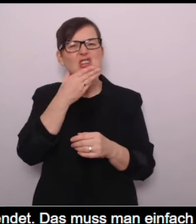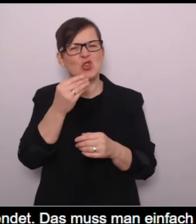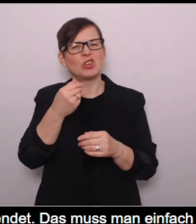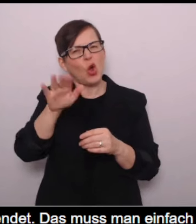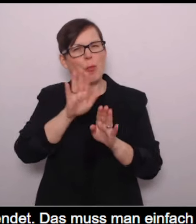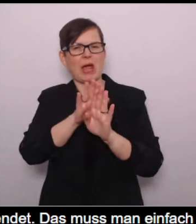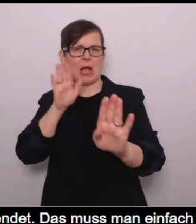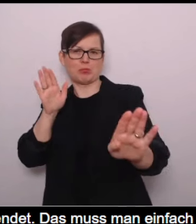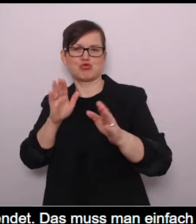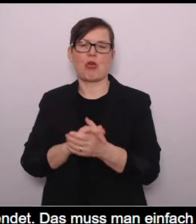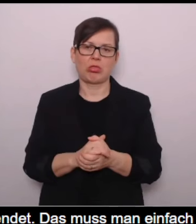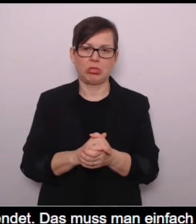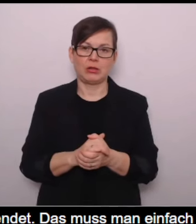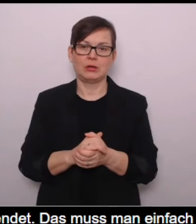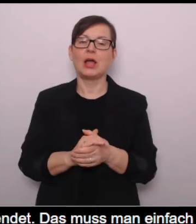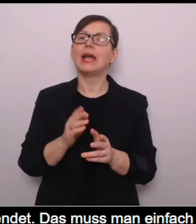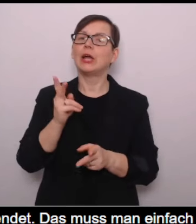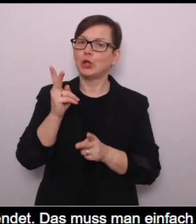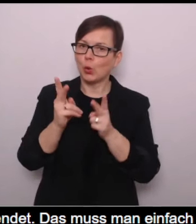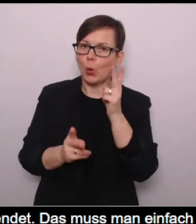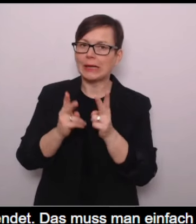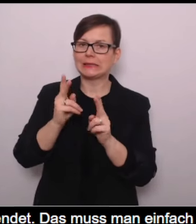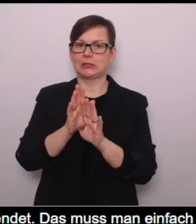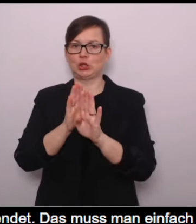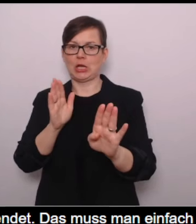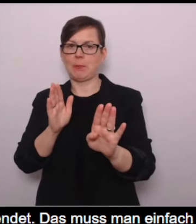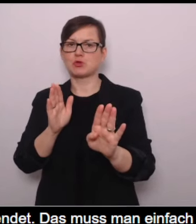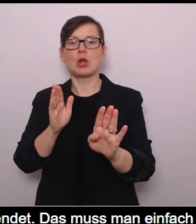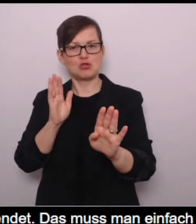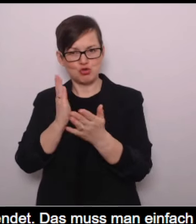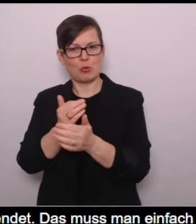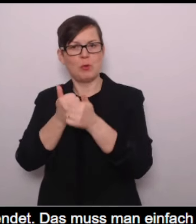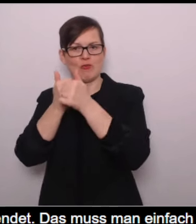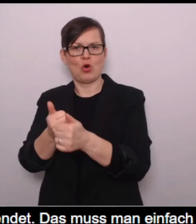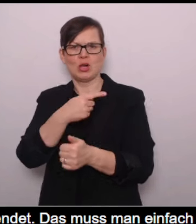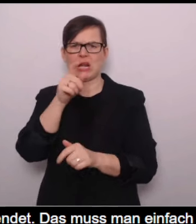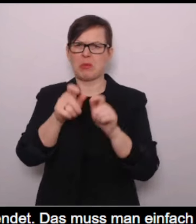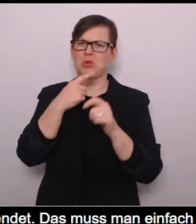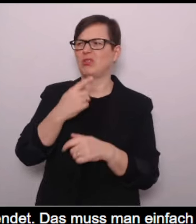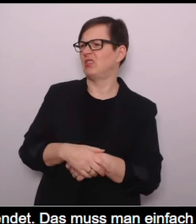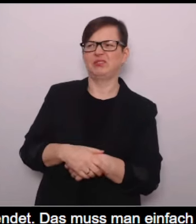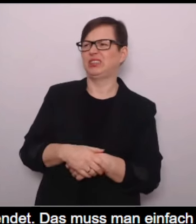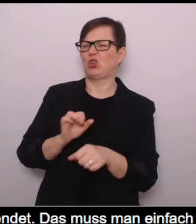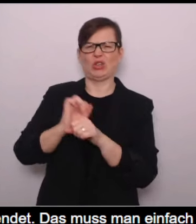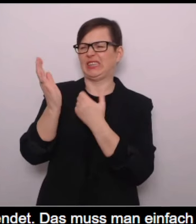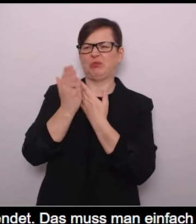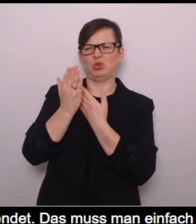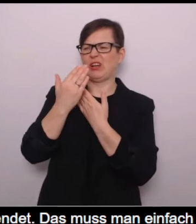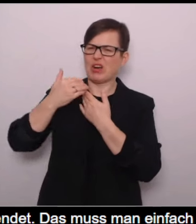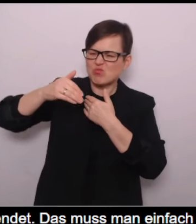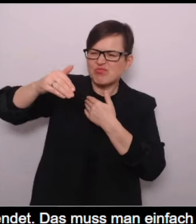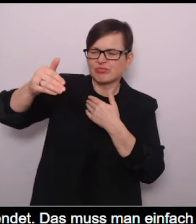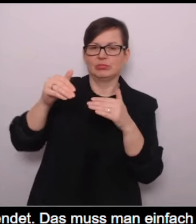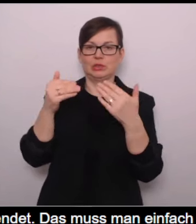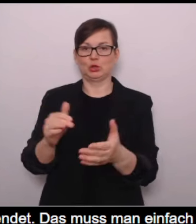zu den Wohngebäuden. Es gibt Wünsche, weiter von den Häusern wegzugehen. Der juristische Abstand ist